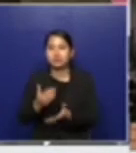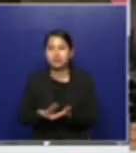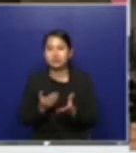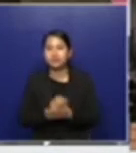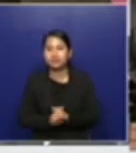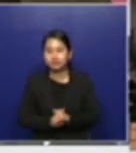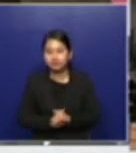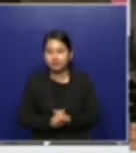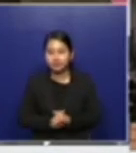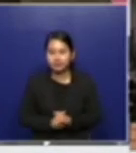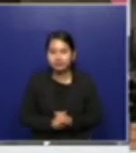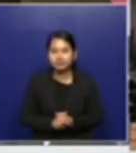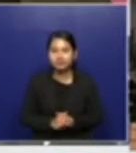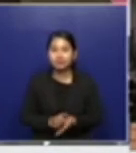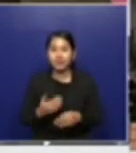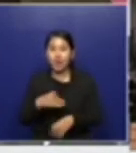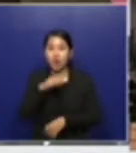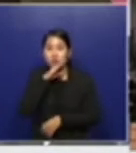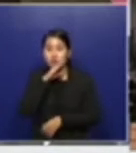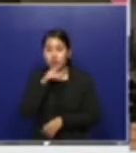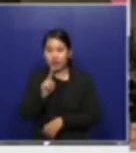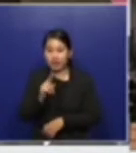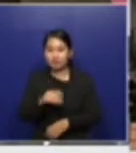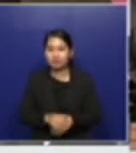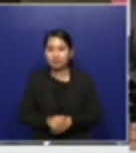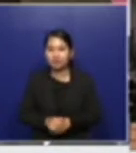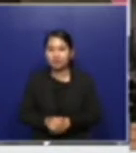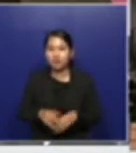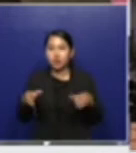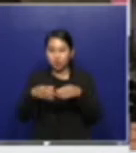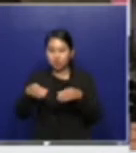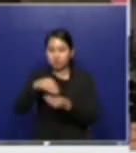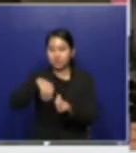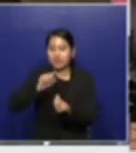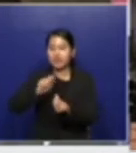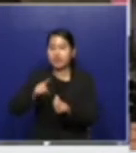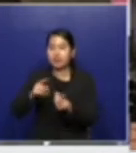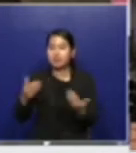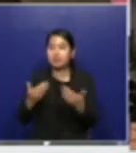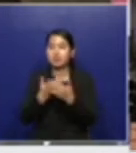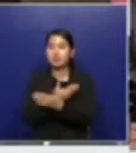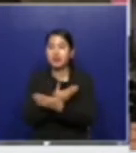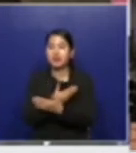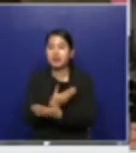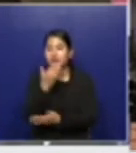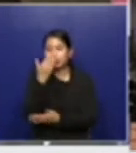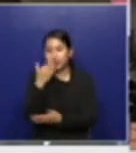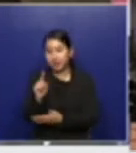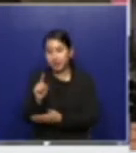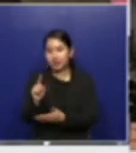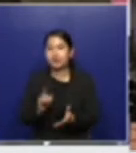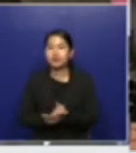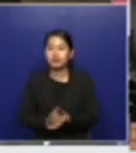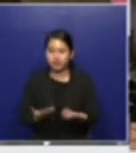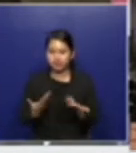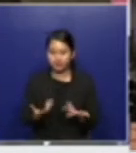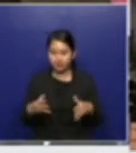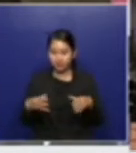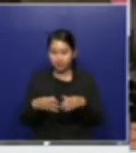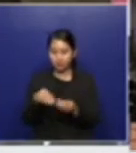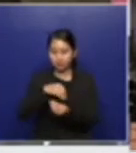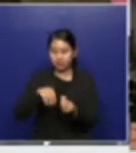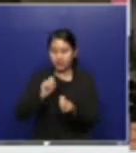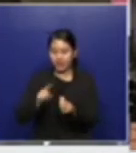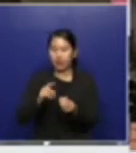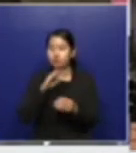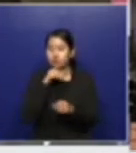านี้ถ้าแน่จริงก็คงไม่เปลี่ยนทีมเศรษฐกิจออกหรอกครับถ้าหากว่าบริหารหรือปฏิรูปเรื่องเศรษฐกิจได้ประส